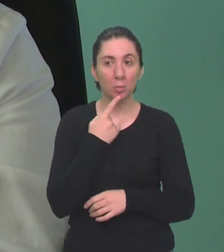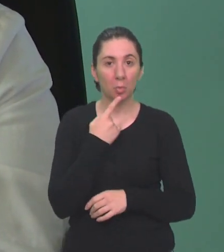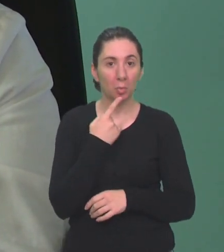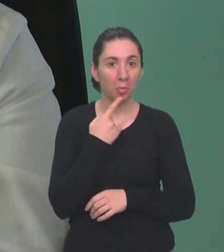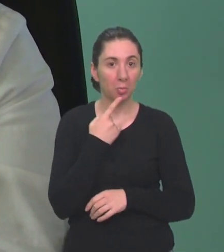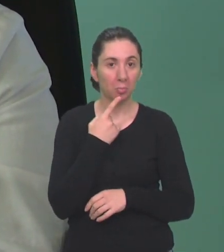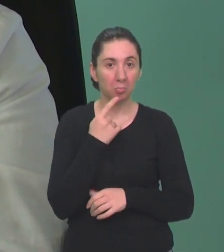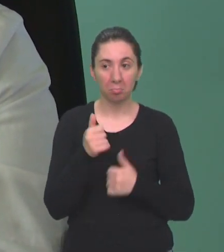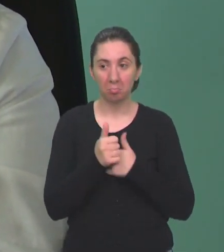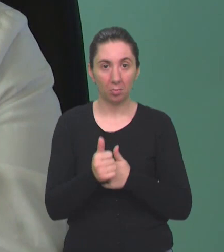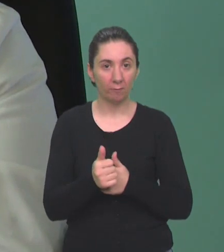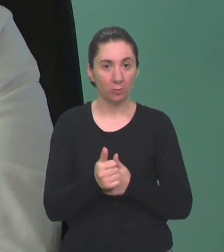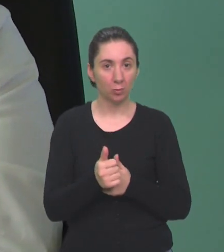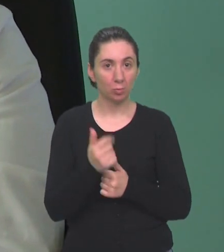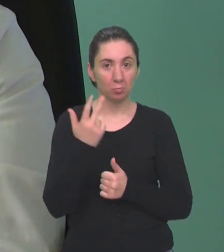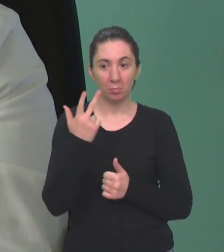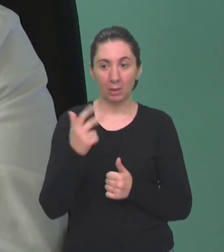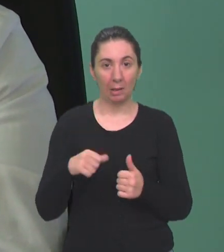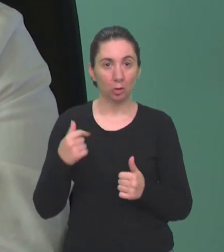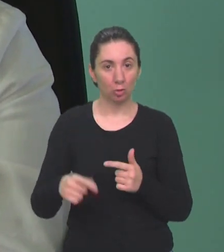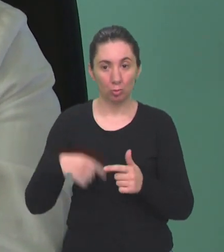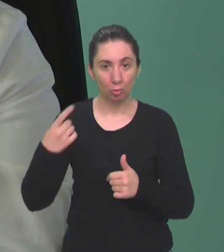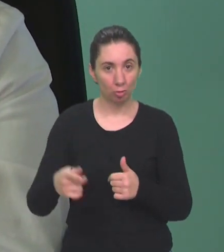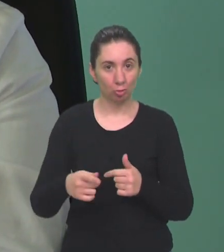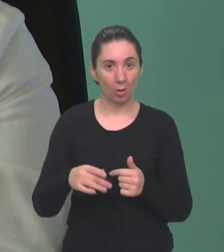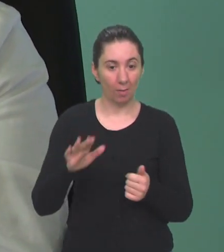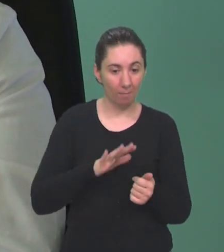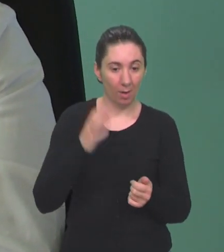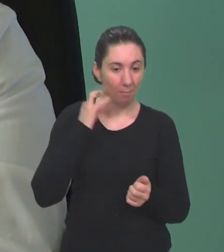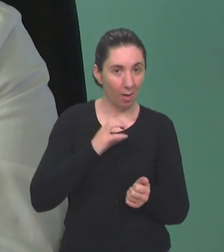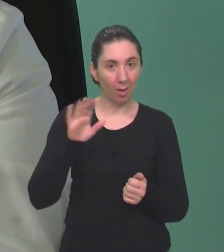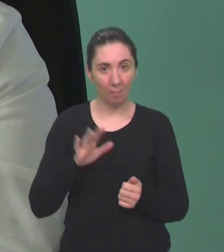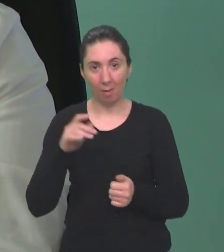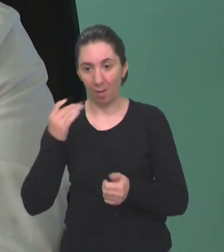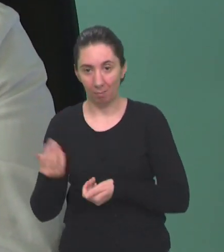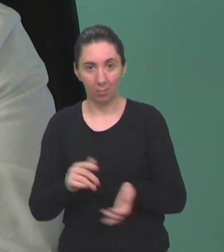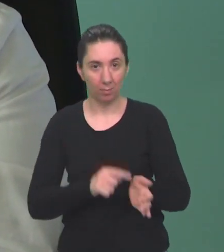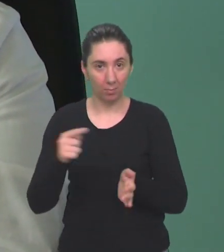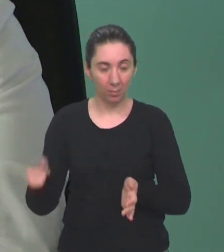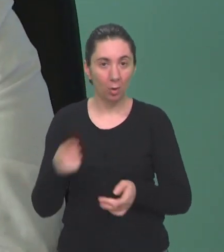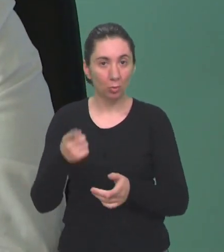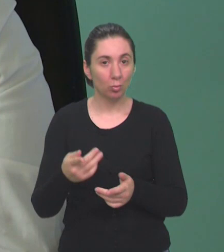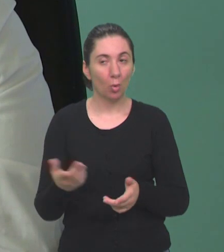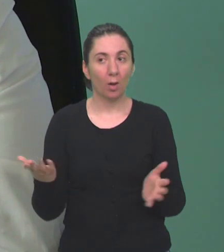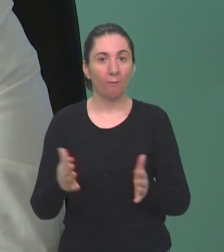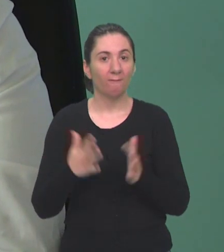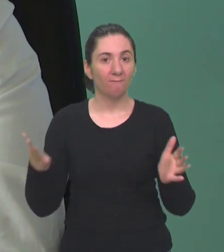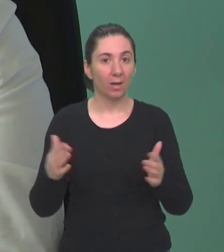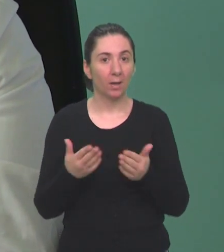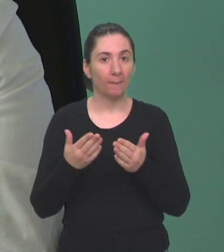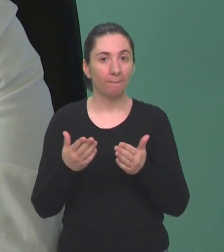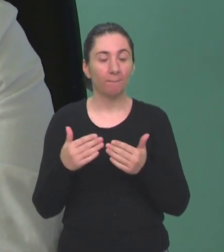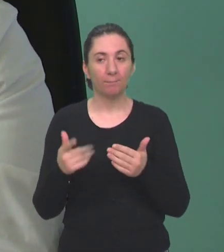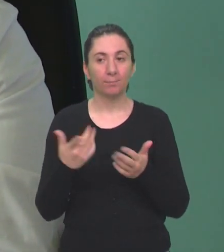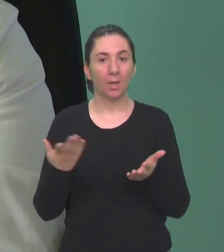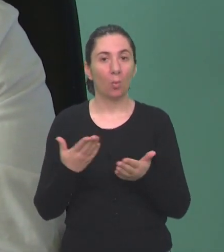već pratim zapravo treću generaciju. Ja? Što je svakako prednost da imate potpuni uvid